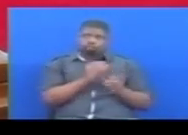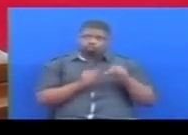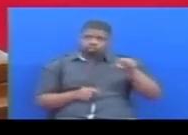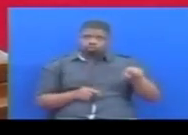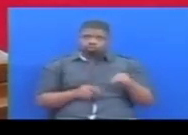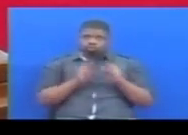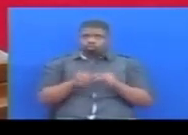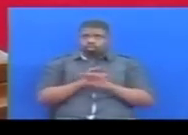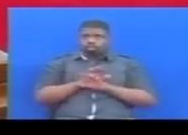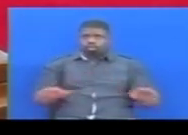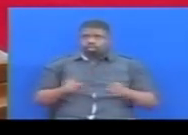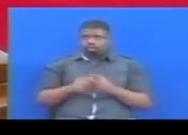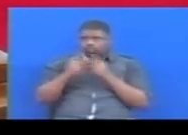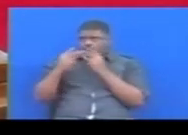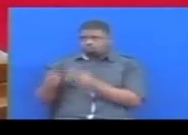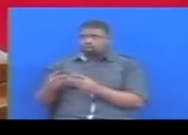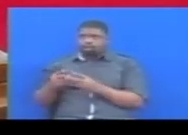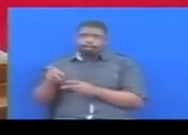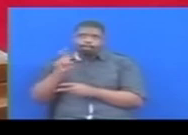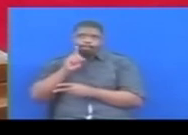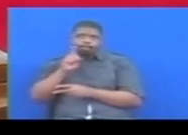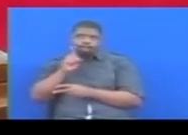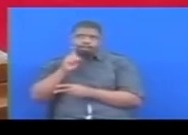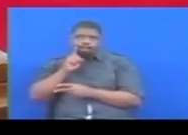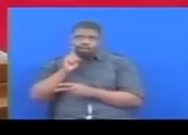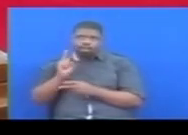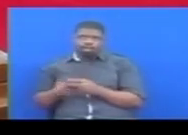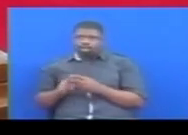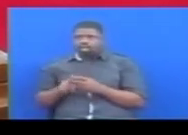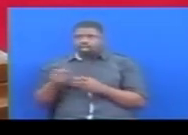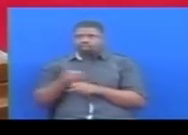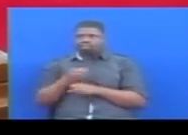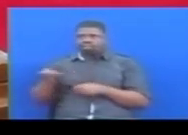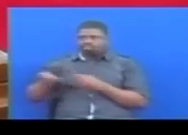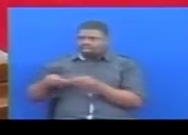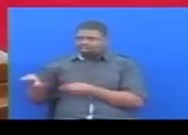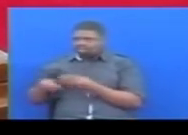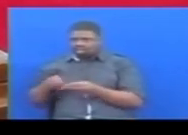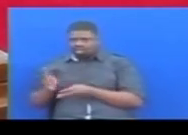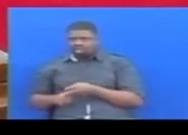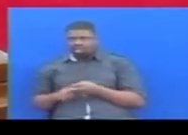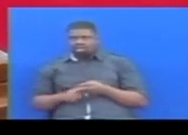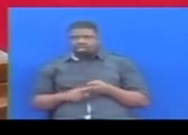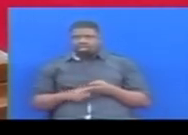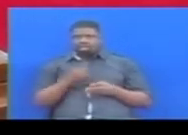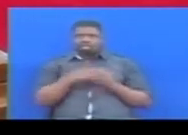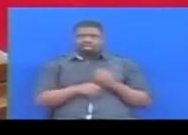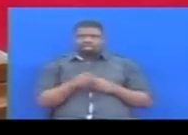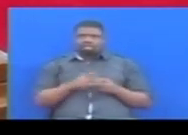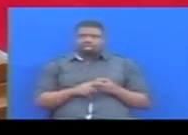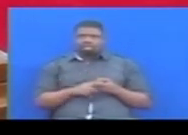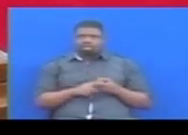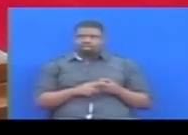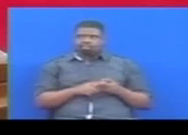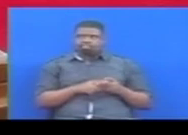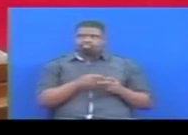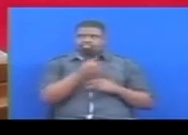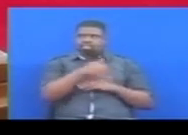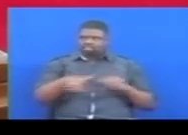tayari kuona mwanamama anayefanya biashara ya uuzaji wa samaki katika mabeseni